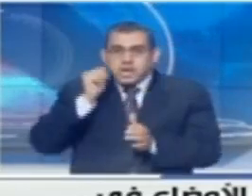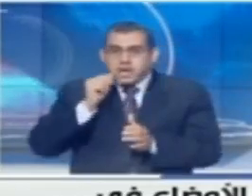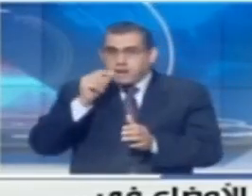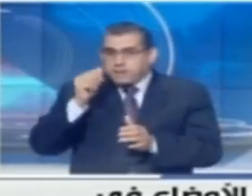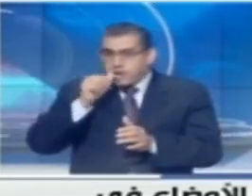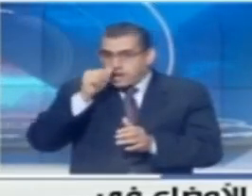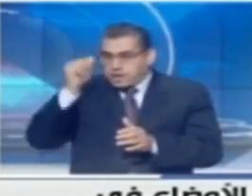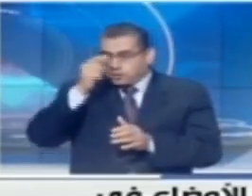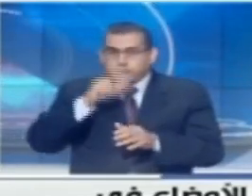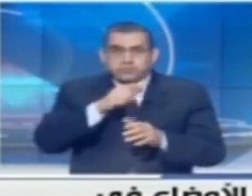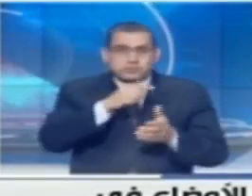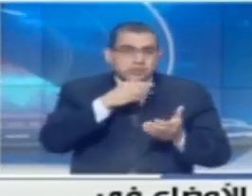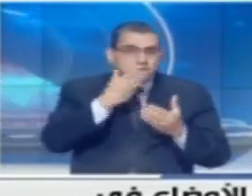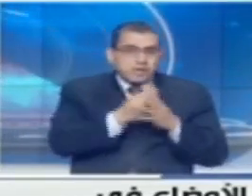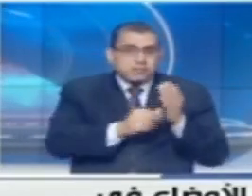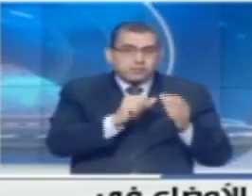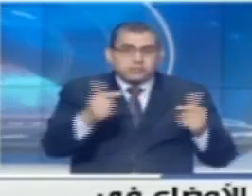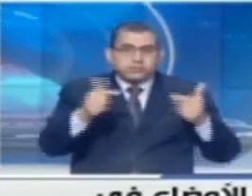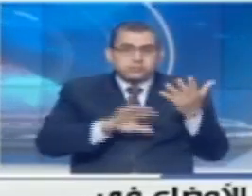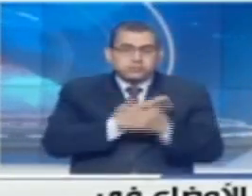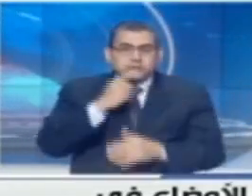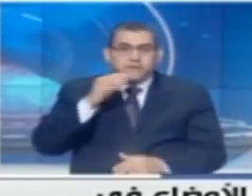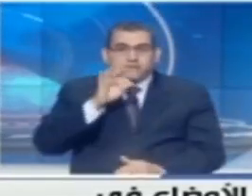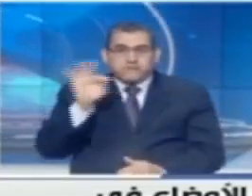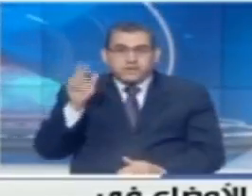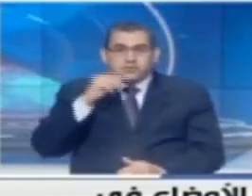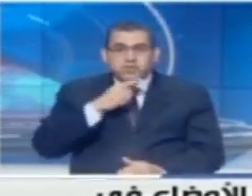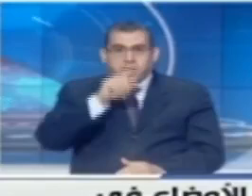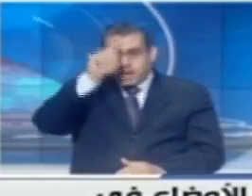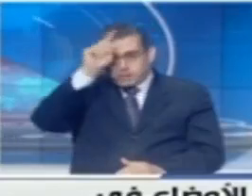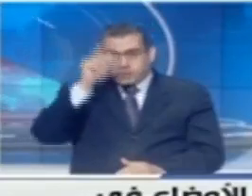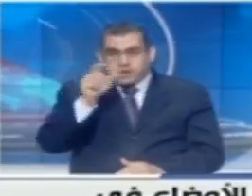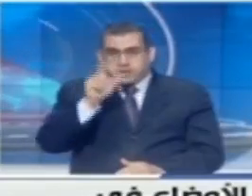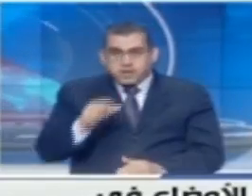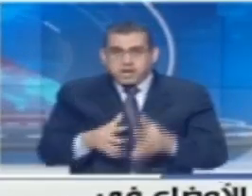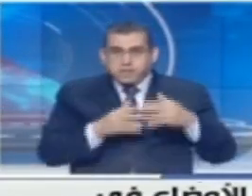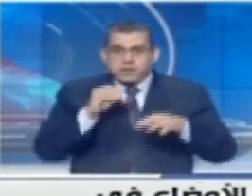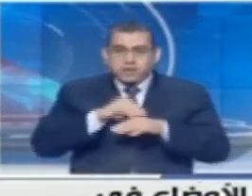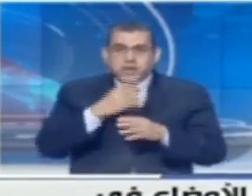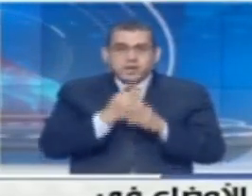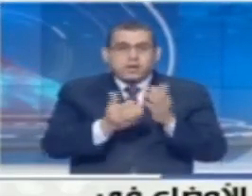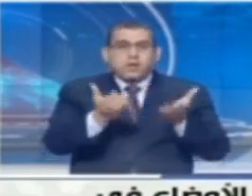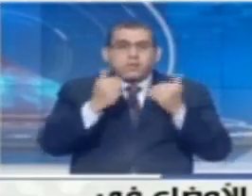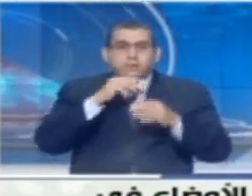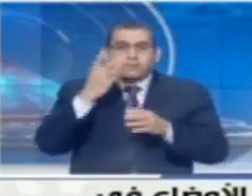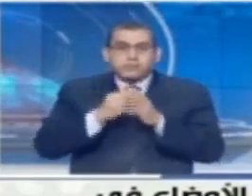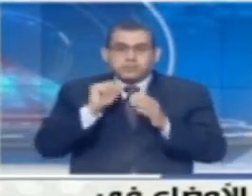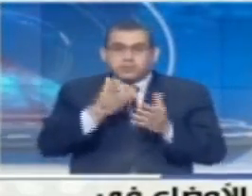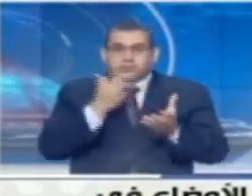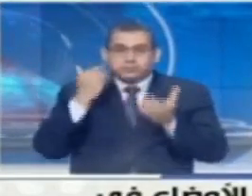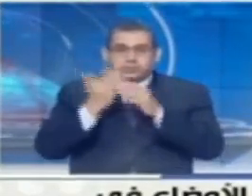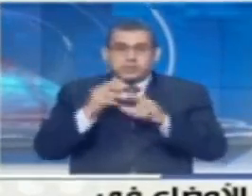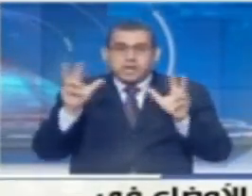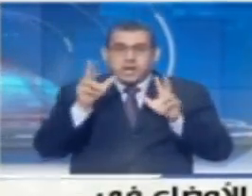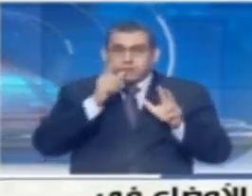تيجري، ذلك أسوى بدعوات مماثلة أطلقتها فرنسا وألمانيا وإيطاليا والولايات المتحدة. يأتي هذا في الوقت الذي كشفت فيه وسائل